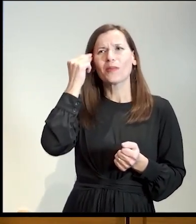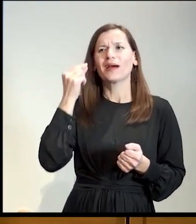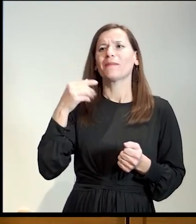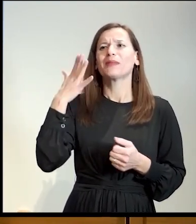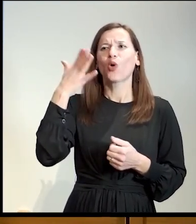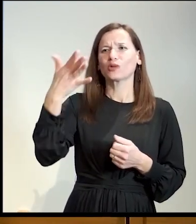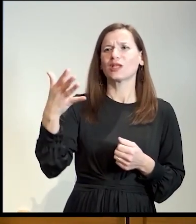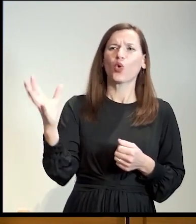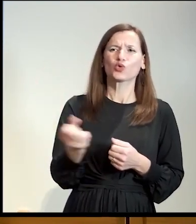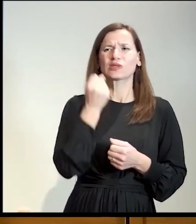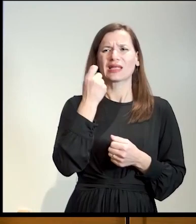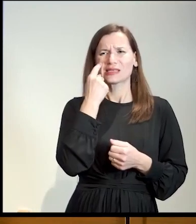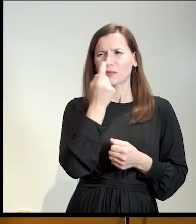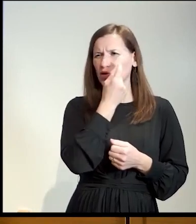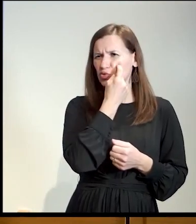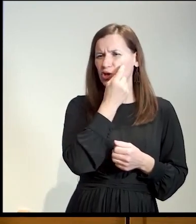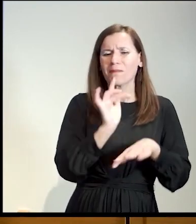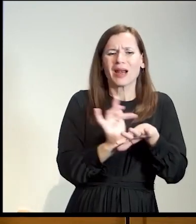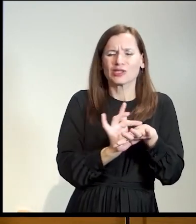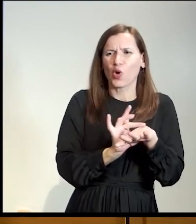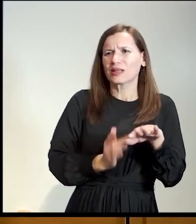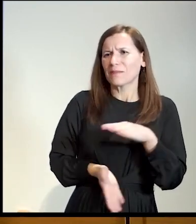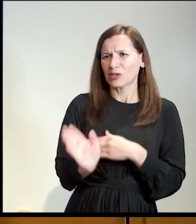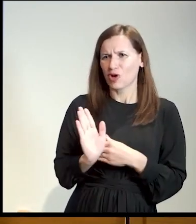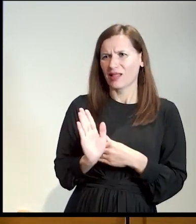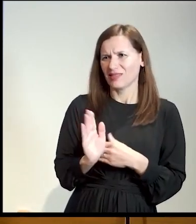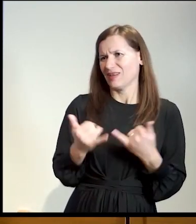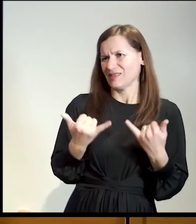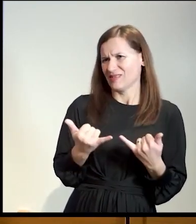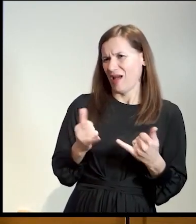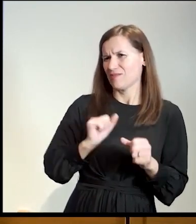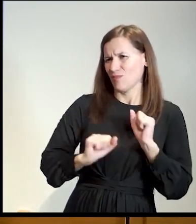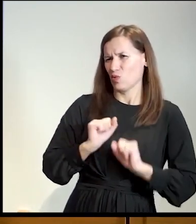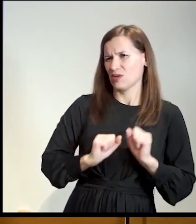oči, praznoti ubežati, ki zdanje mori?